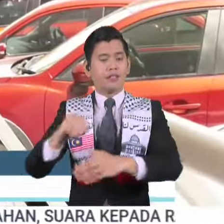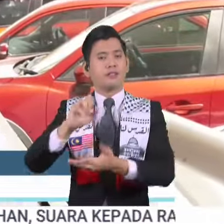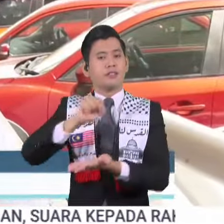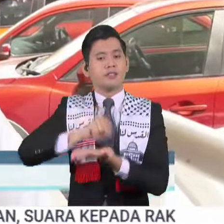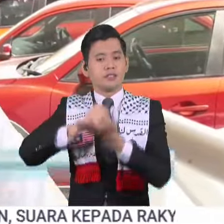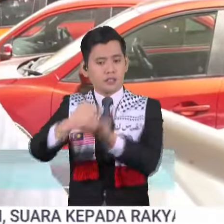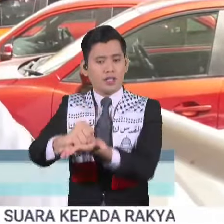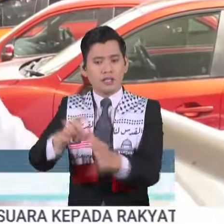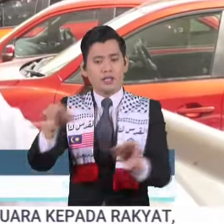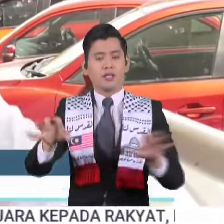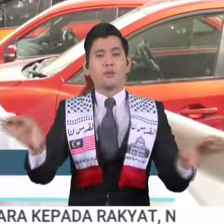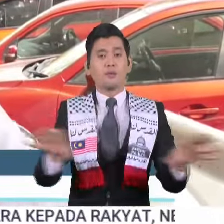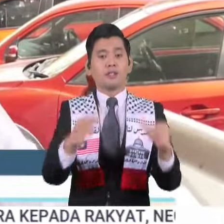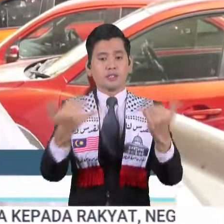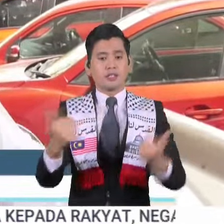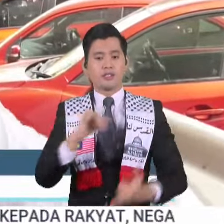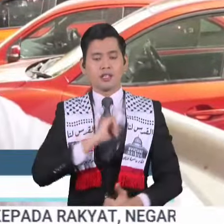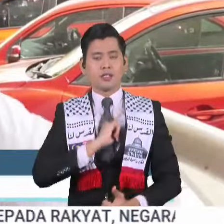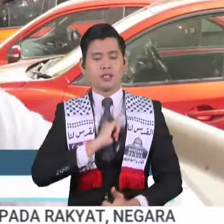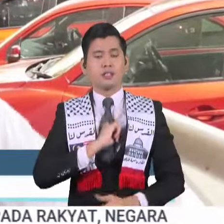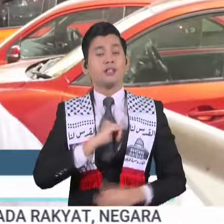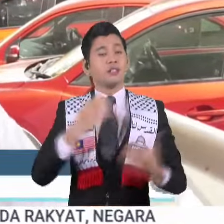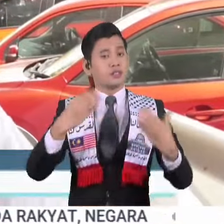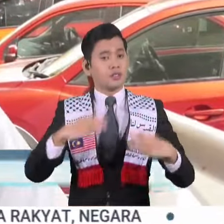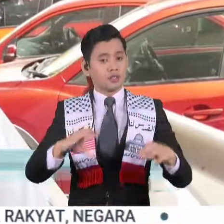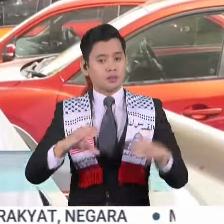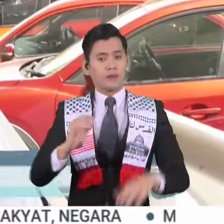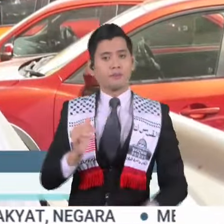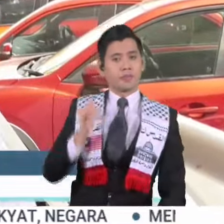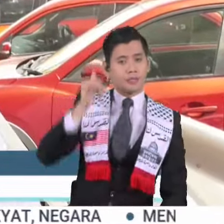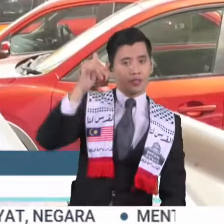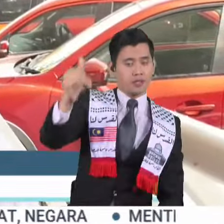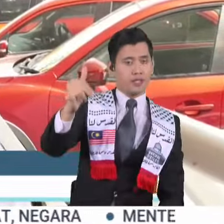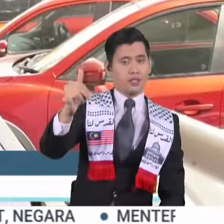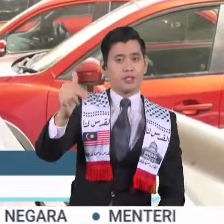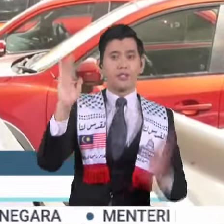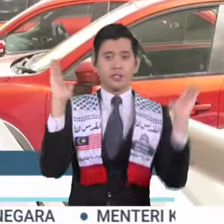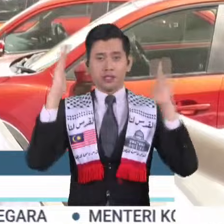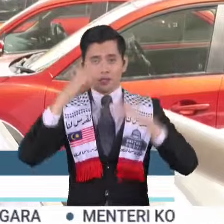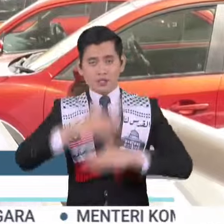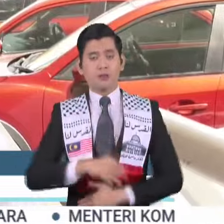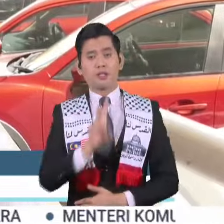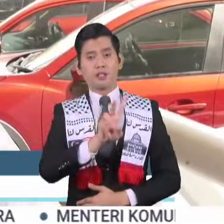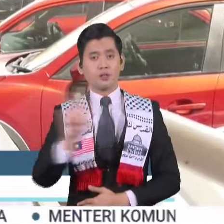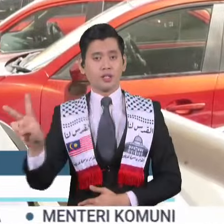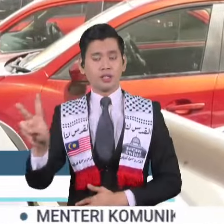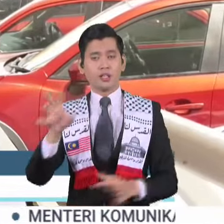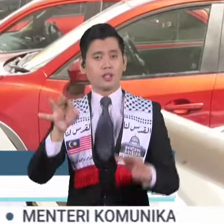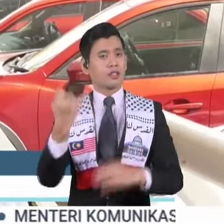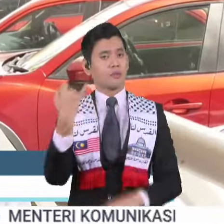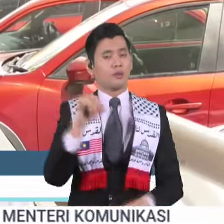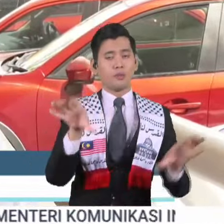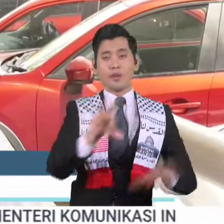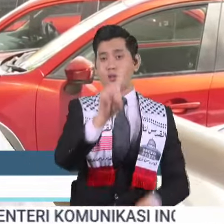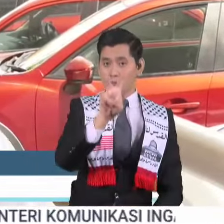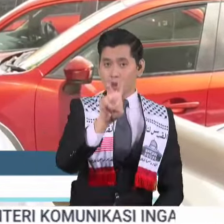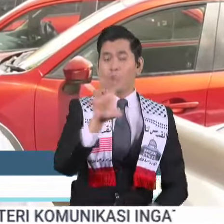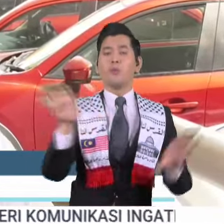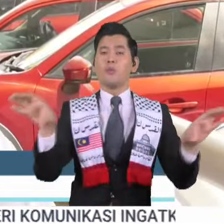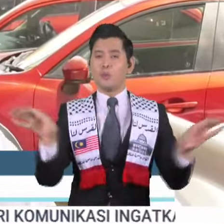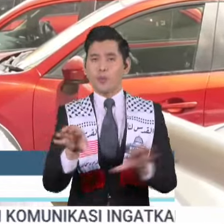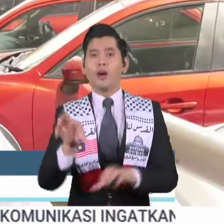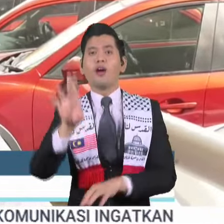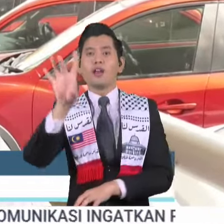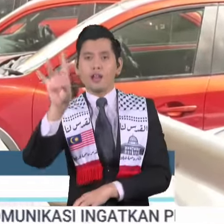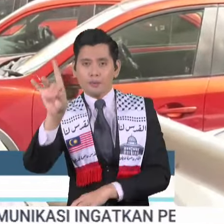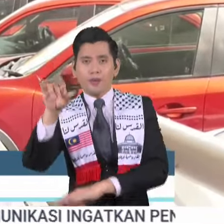Kalau apa yang saya buat sekarang ni, saya cuba pergi tarawih lah. Macam pergi tarawih, kalau tak dapat buat 20, buat 8 pun boleh. Lepas tu